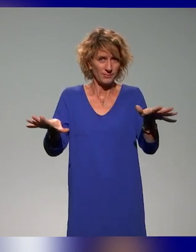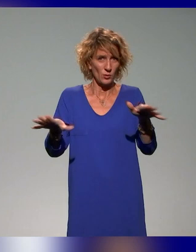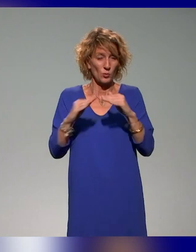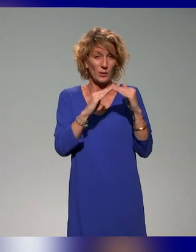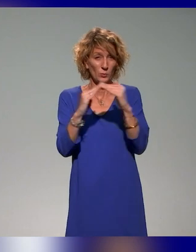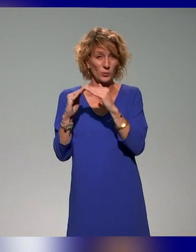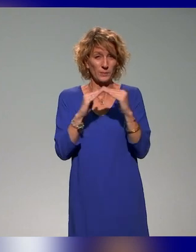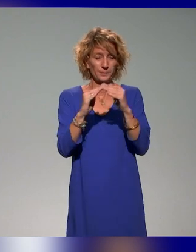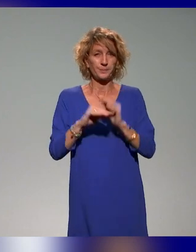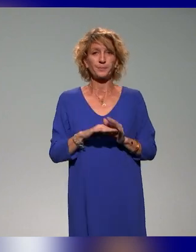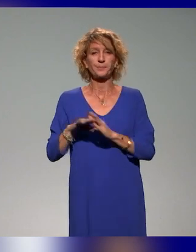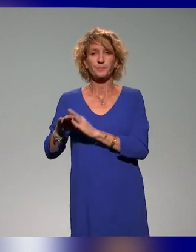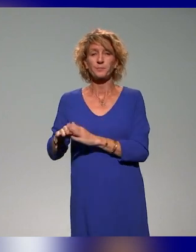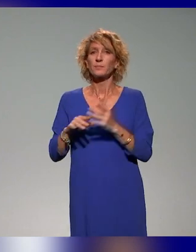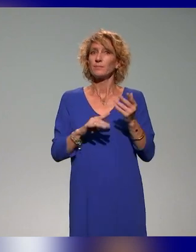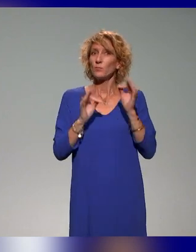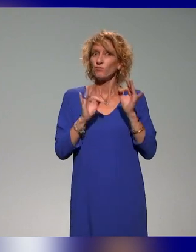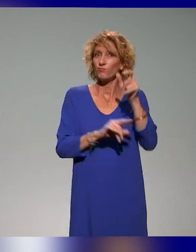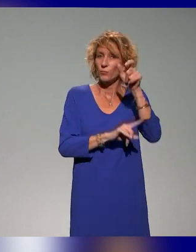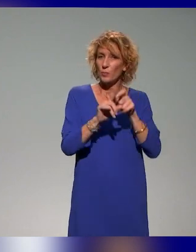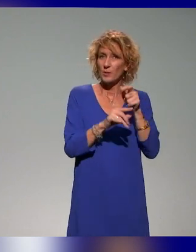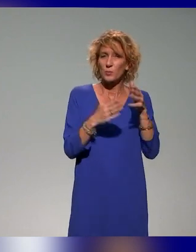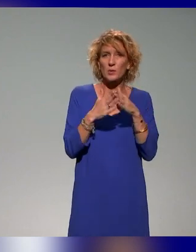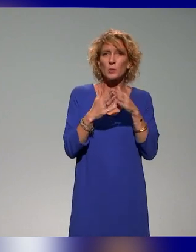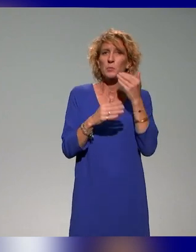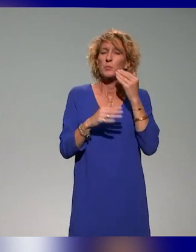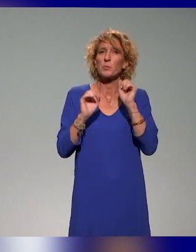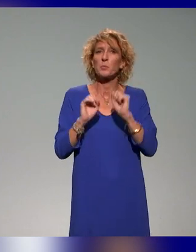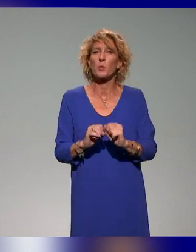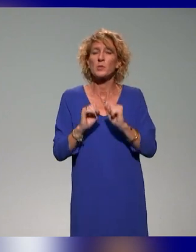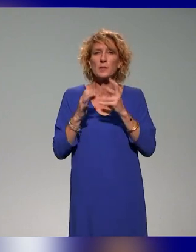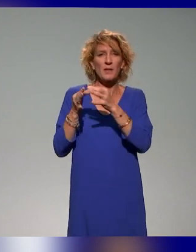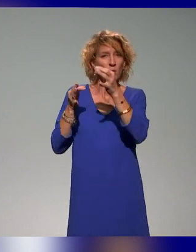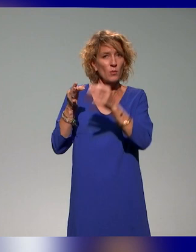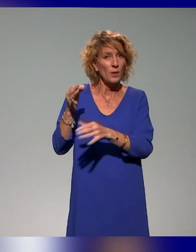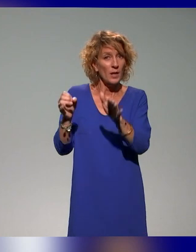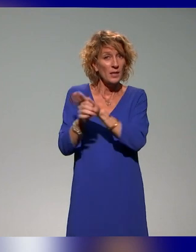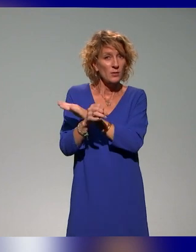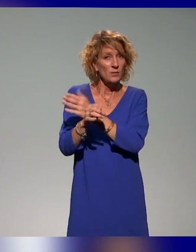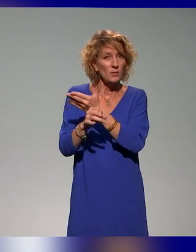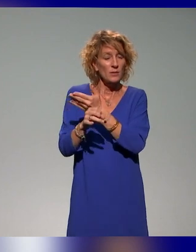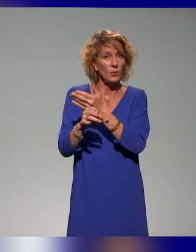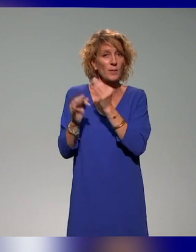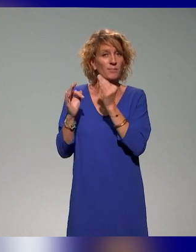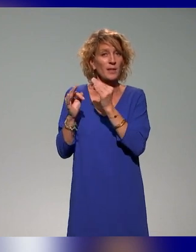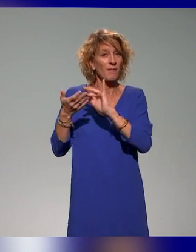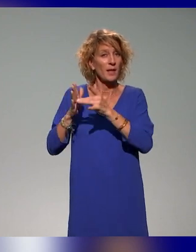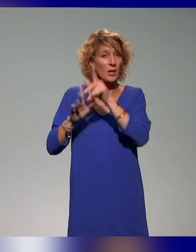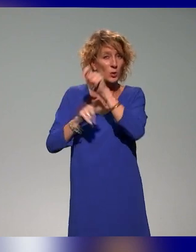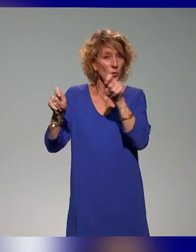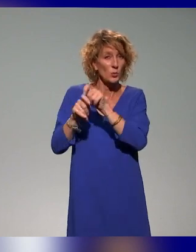communication sur ce qui s'est fait, il y a une personne qui demande si on pourrait avoir accès aux résultats complets des tests effectués sur les différents